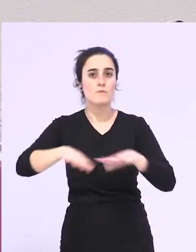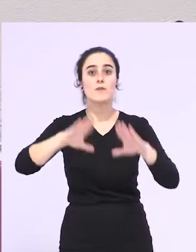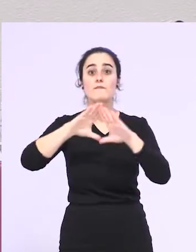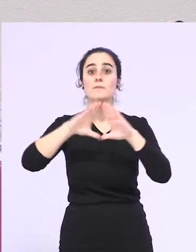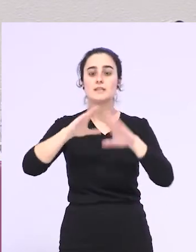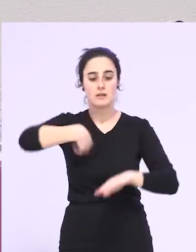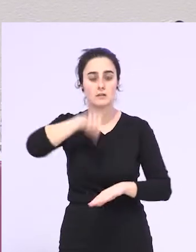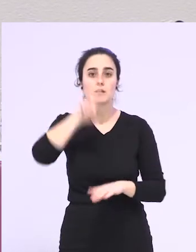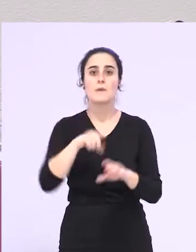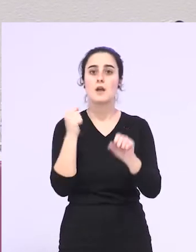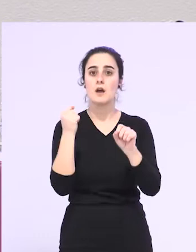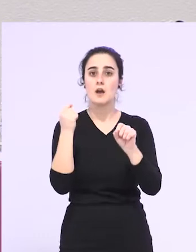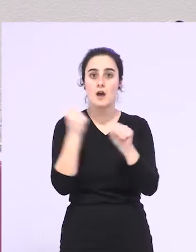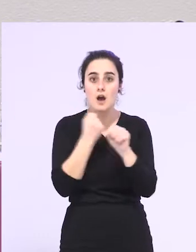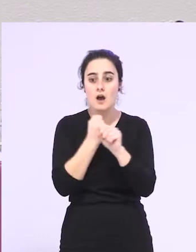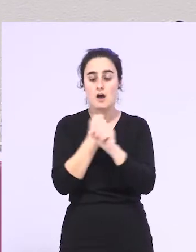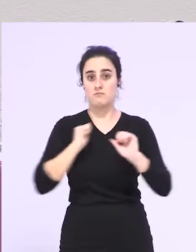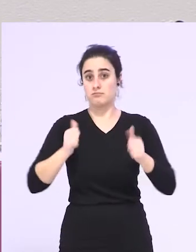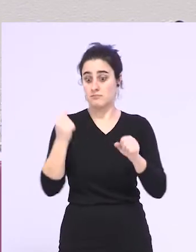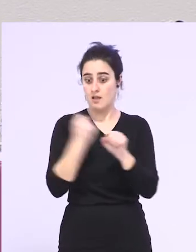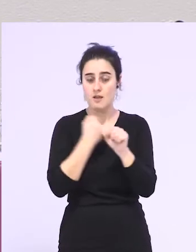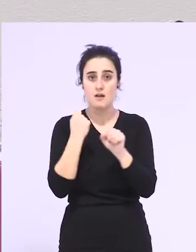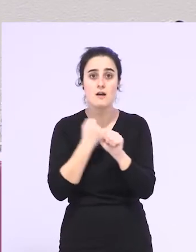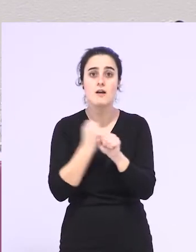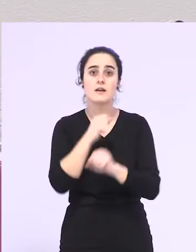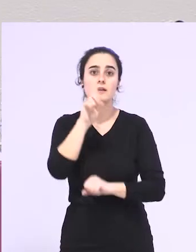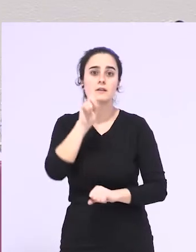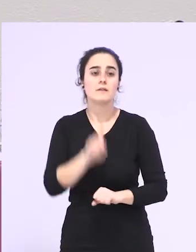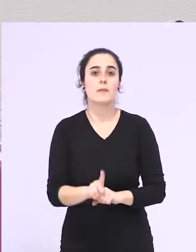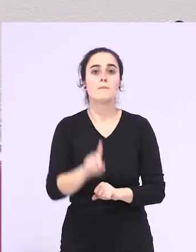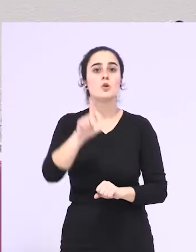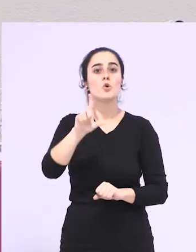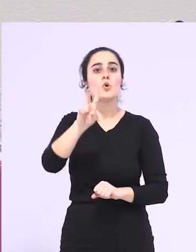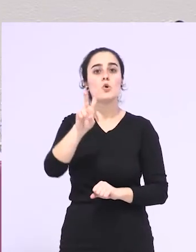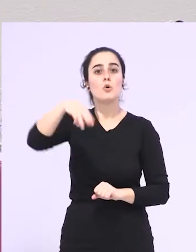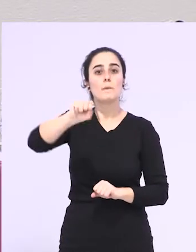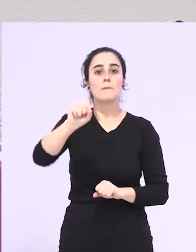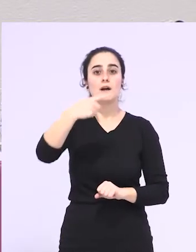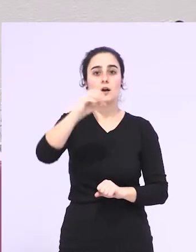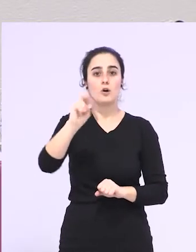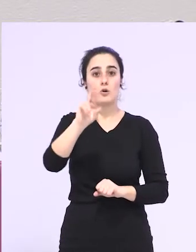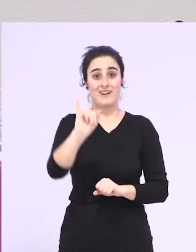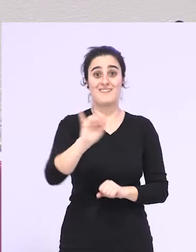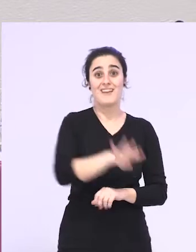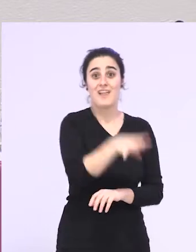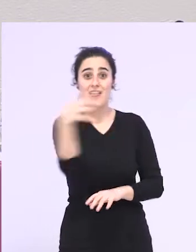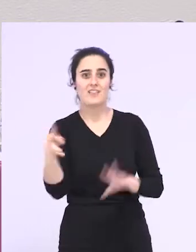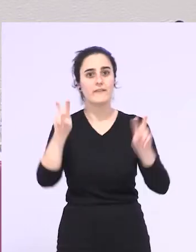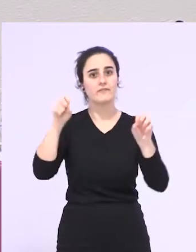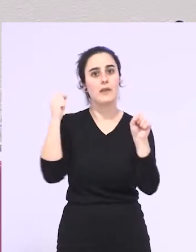feministarekin lanean hasi garelako, eta baita ere Lumagorri taldearekin LGTBIa lantzen hasi